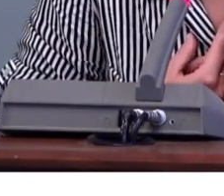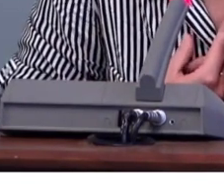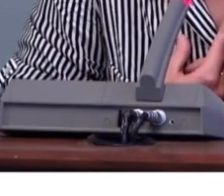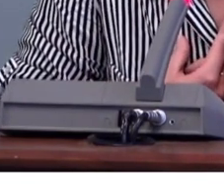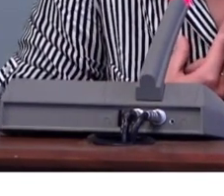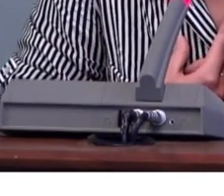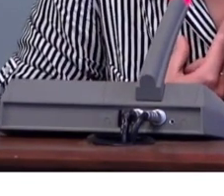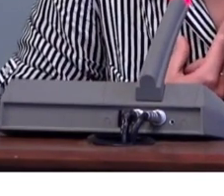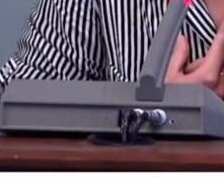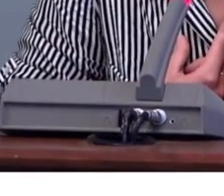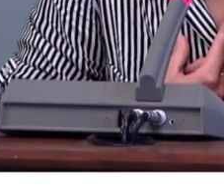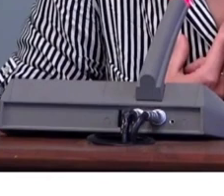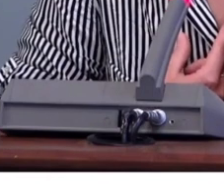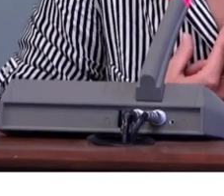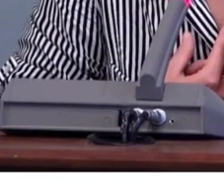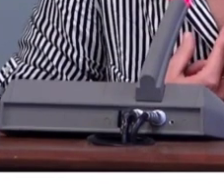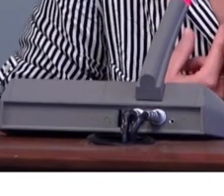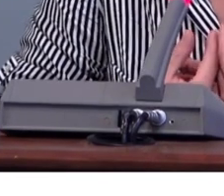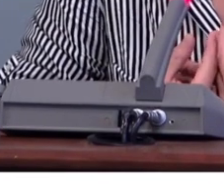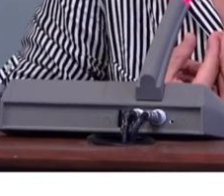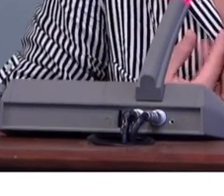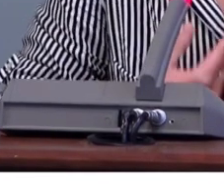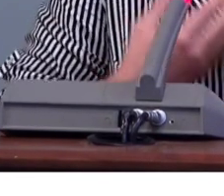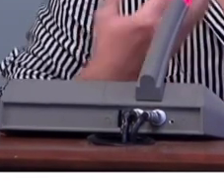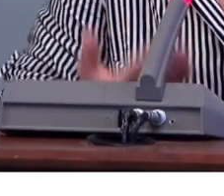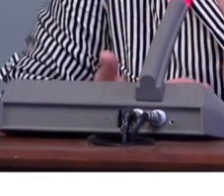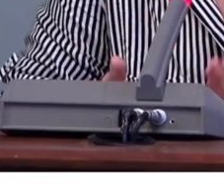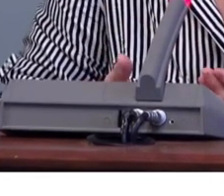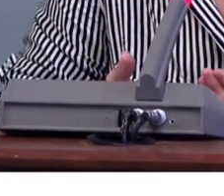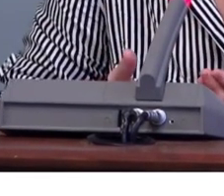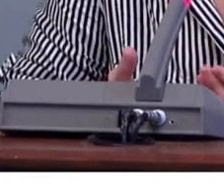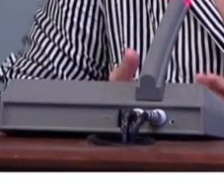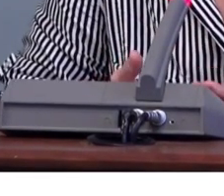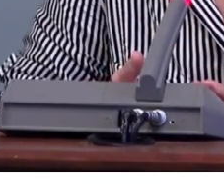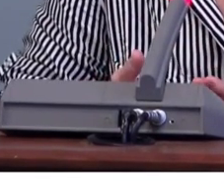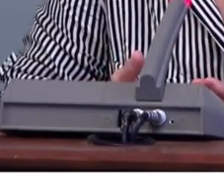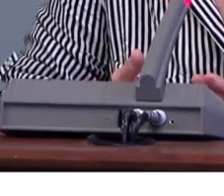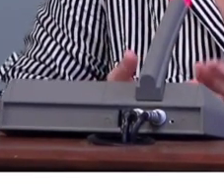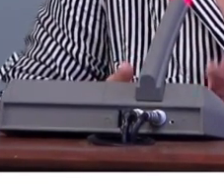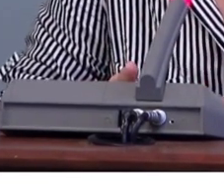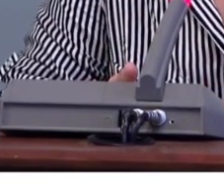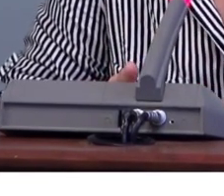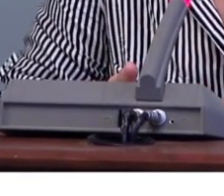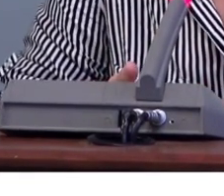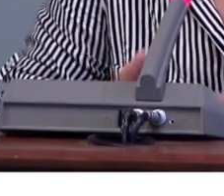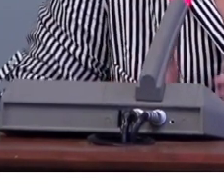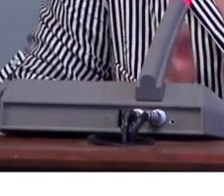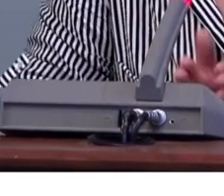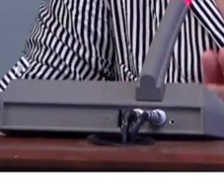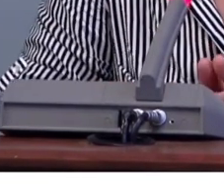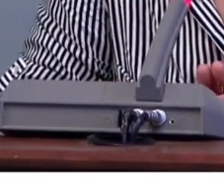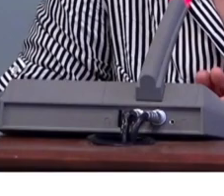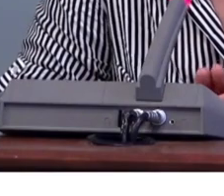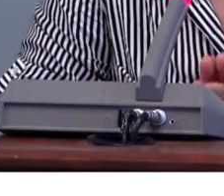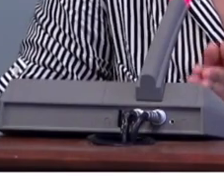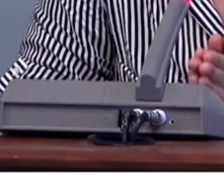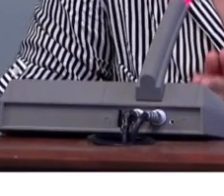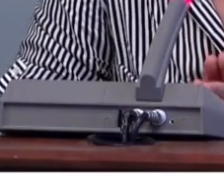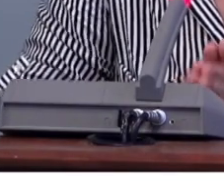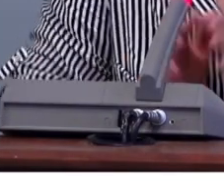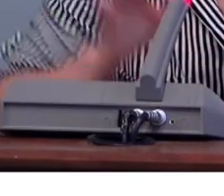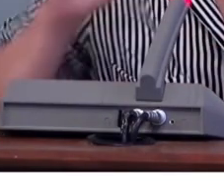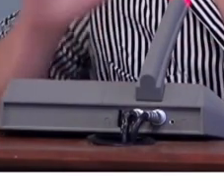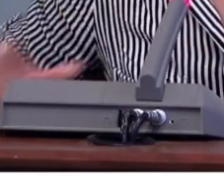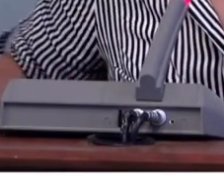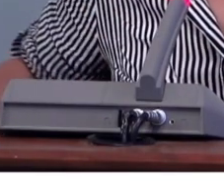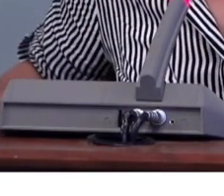Notre responsabilité à nous, c'est d'offrir des alternatives aux gens qui font le choix de ne pas posséder de voiture. En ce moment,